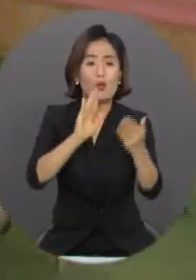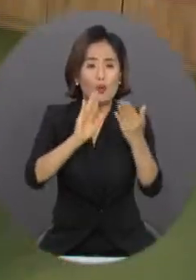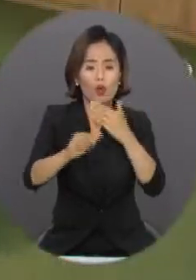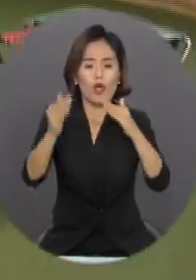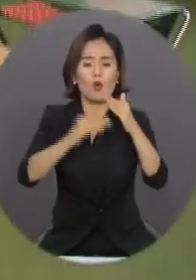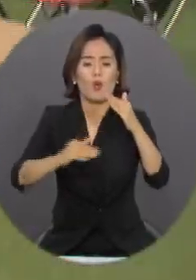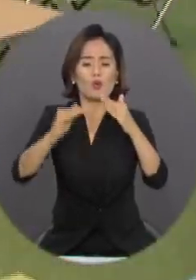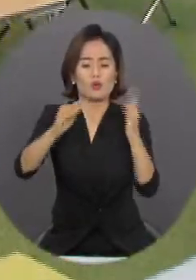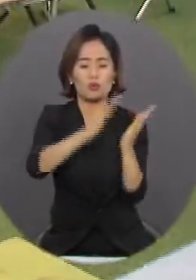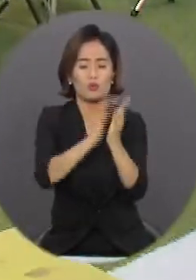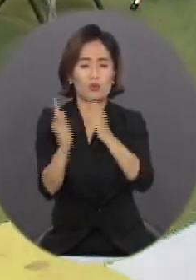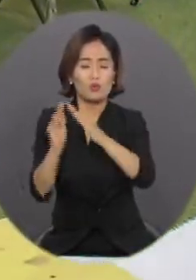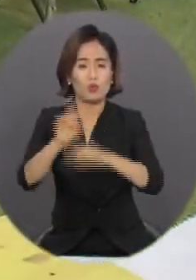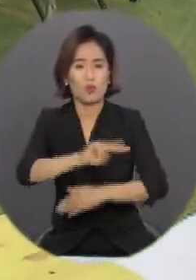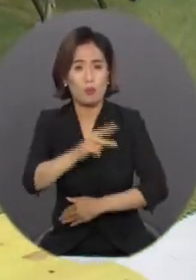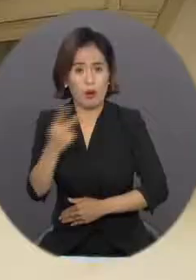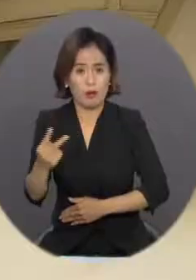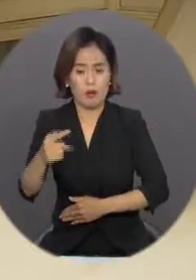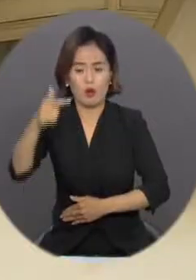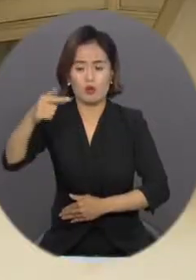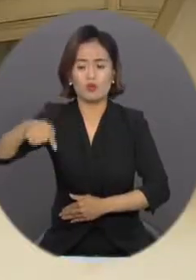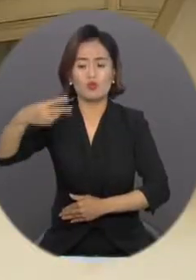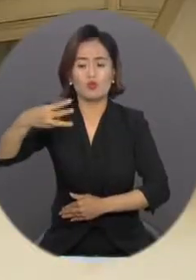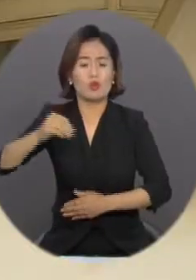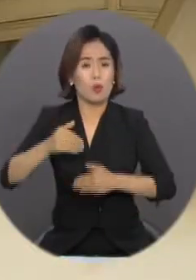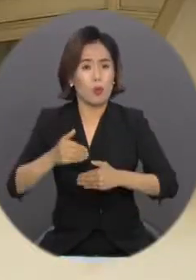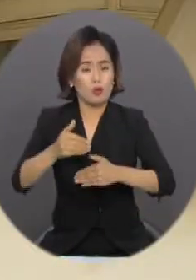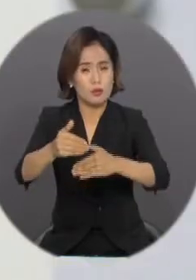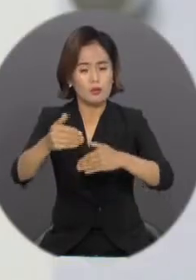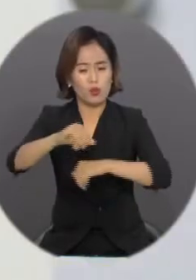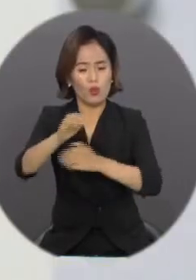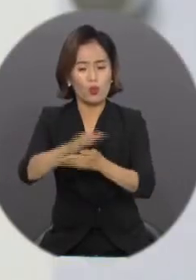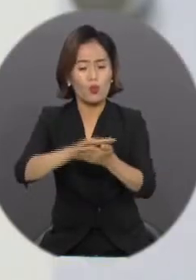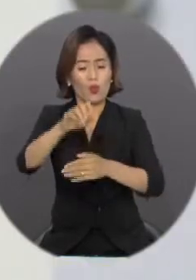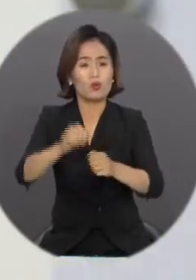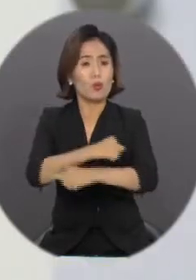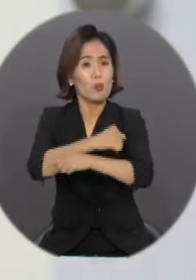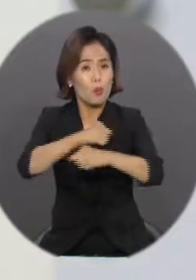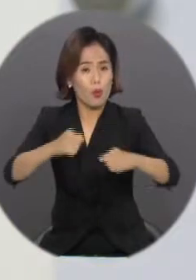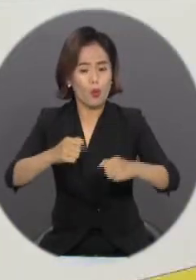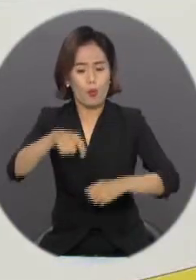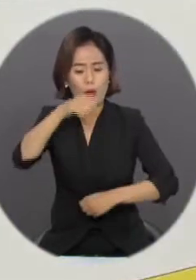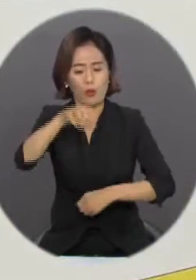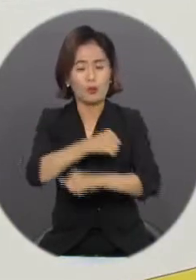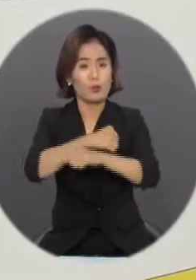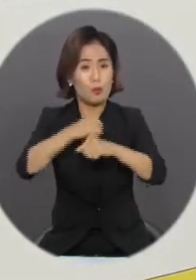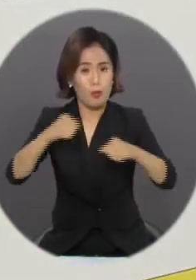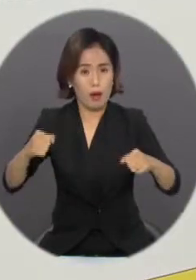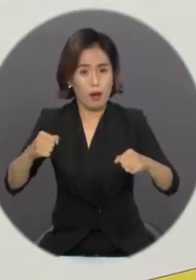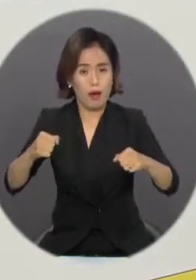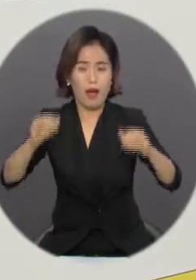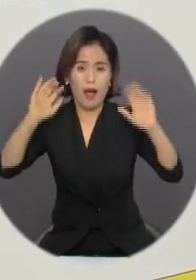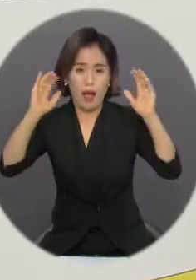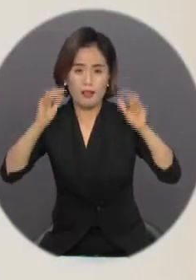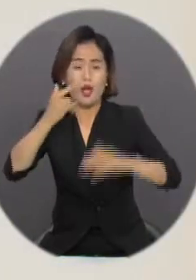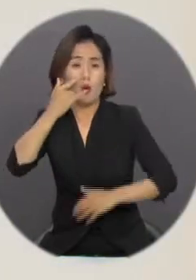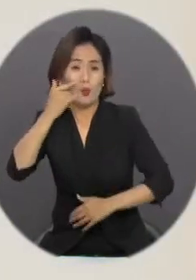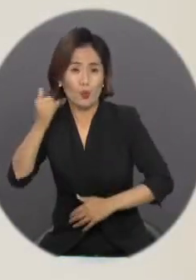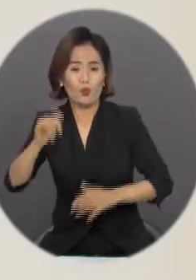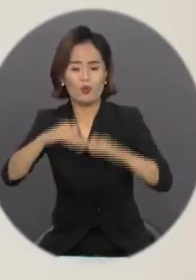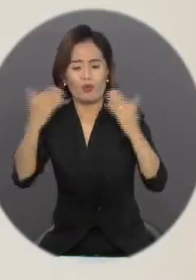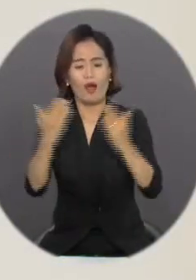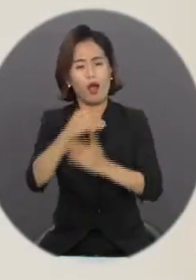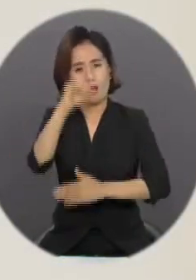문을 열었습니다. 누리과정에 맞춰 놀이공간이 늘어났고 급식실도 넓어졌습니다. 아이들은 물론